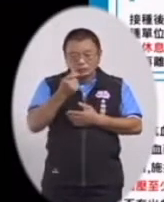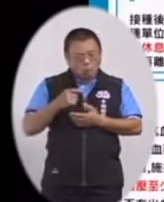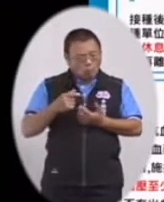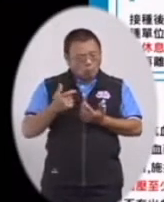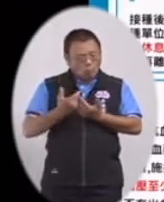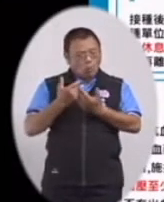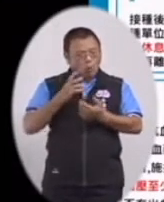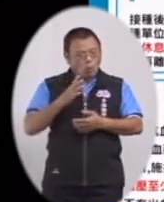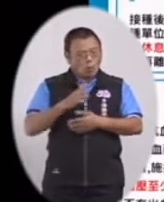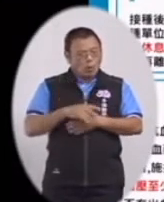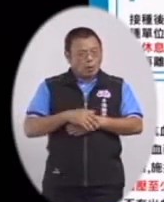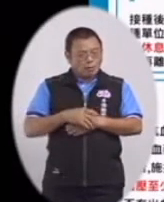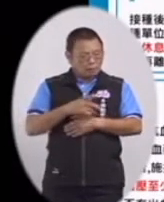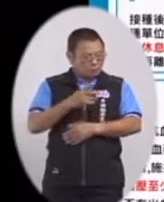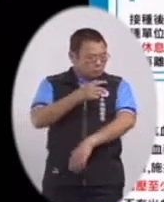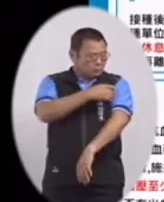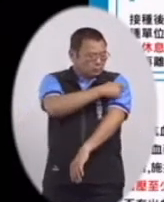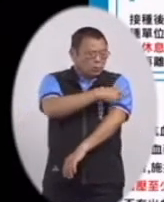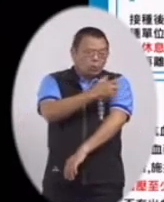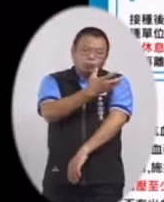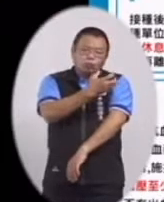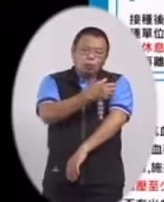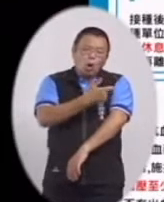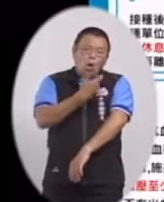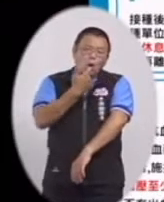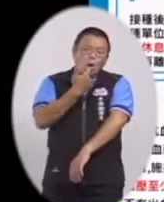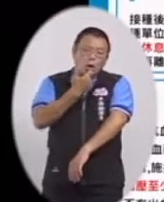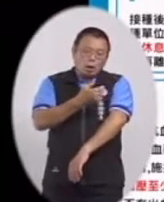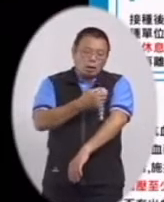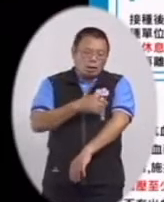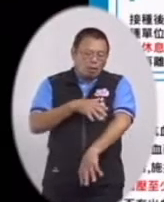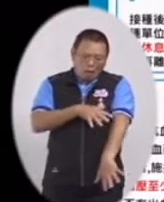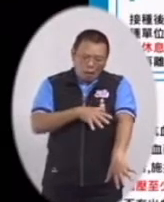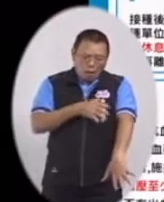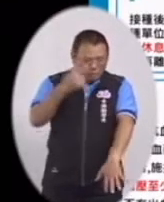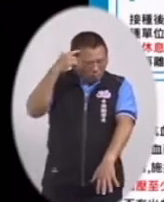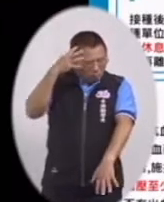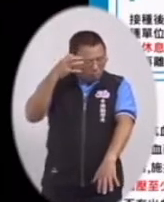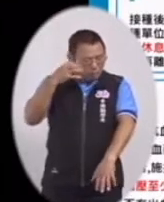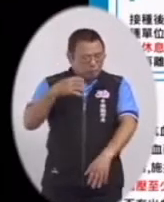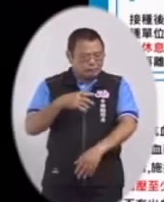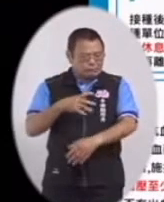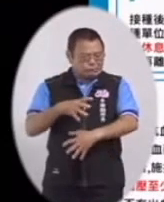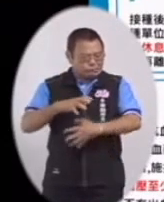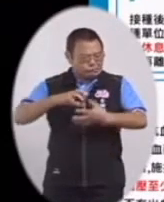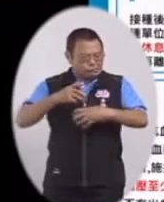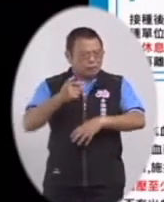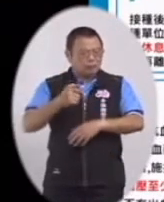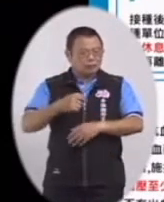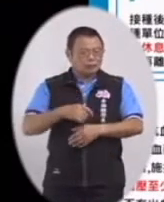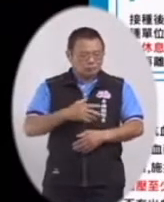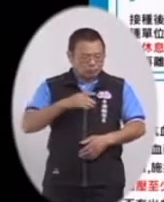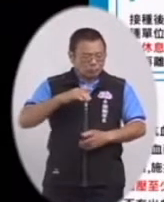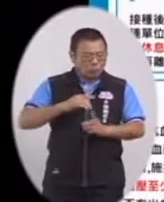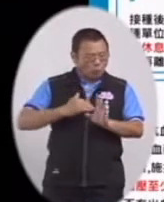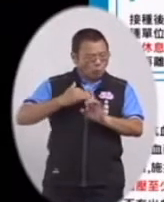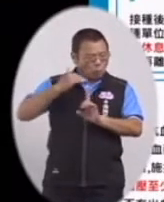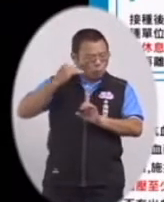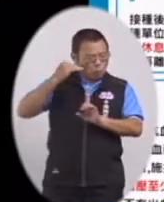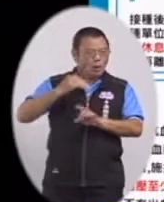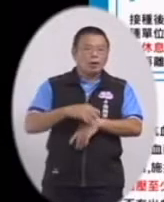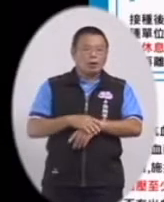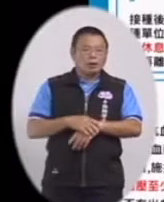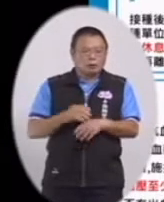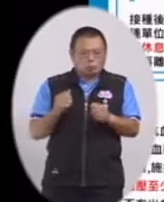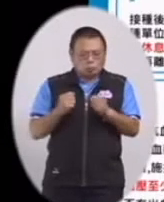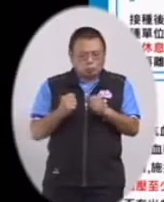反应，比如说接种部位你会疼痛，会红肿，会疲倦，头痛，会肌肉酸痛，会体温升高，